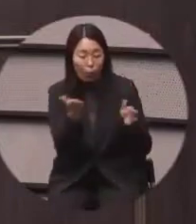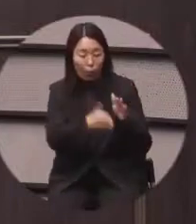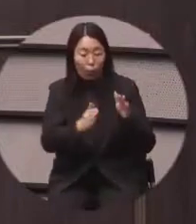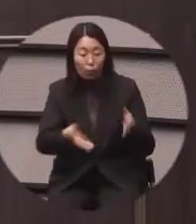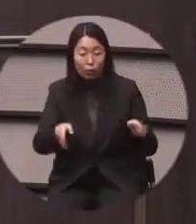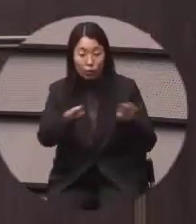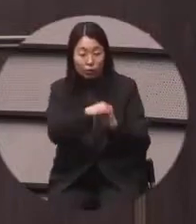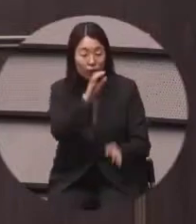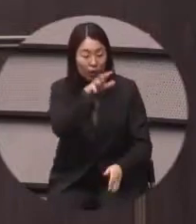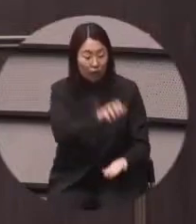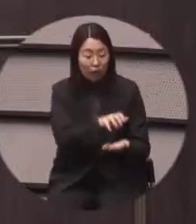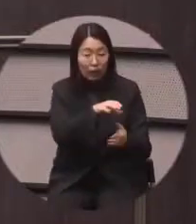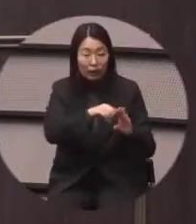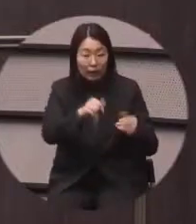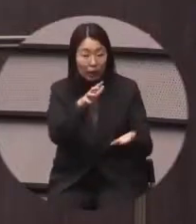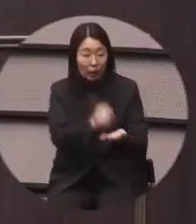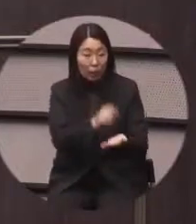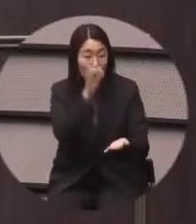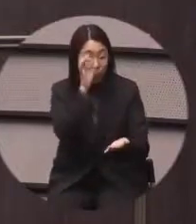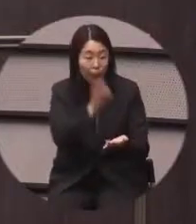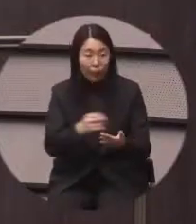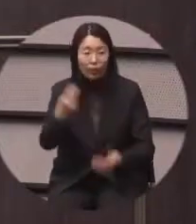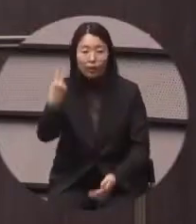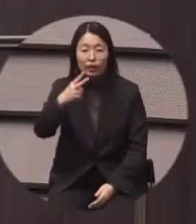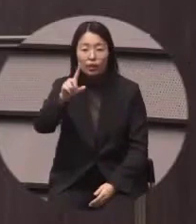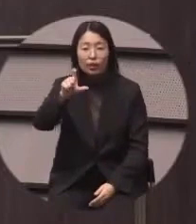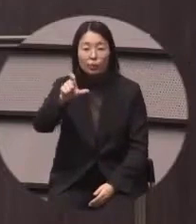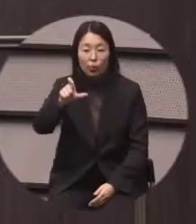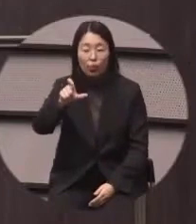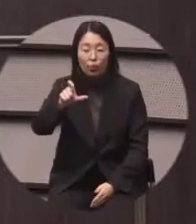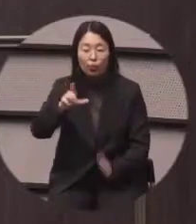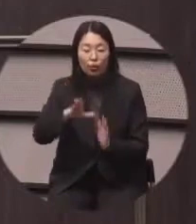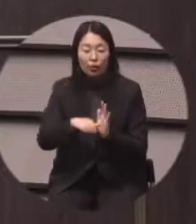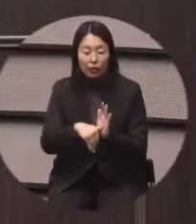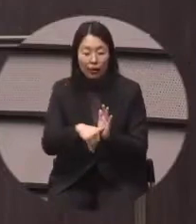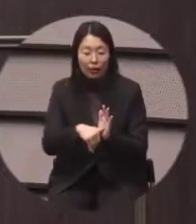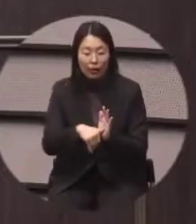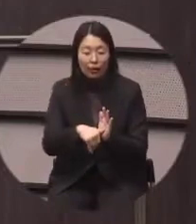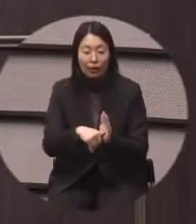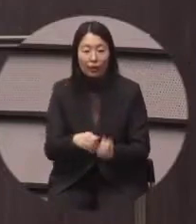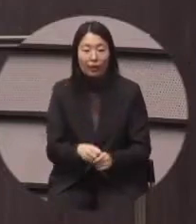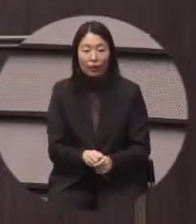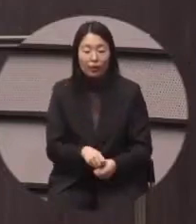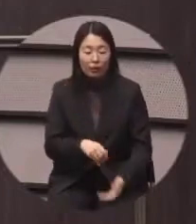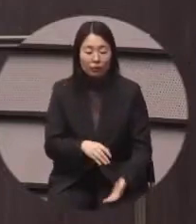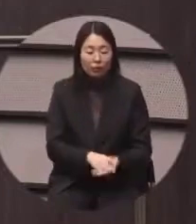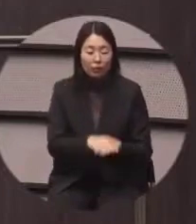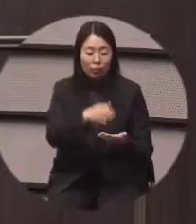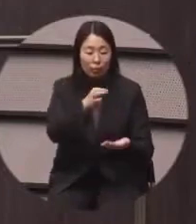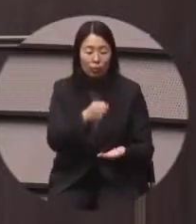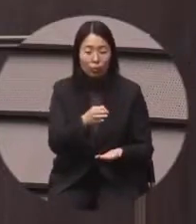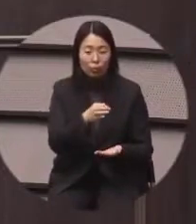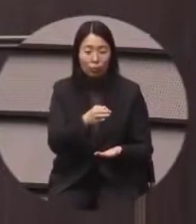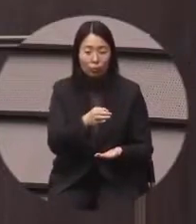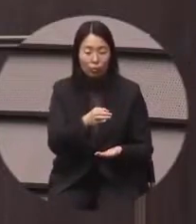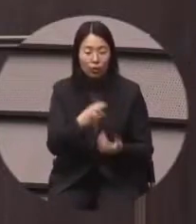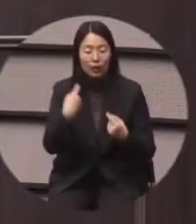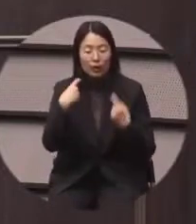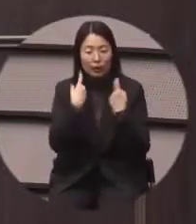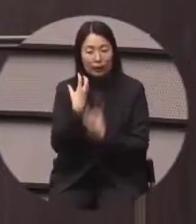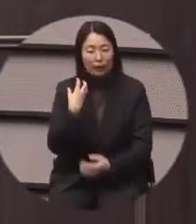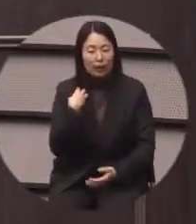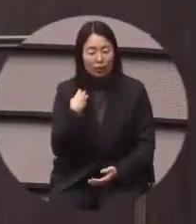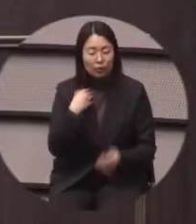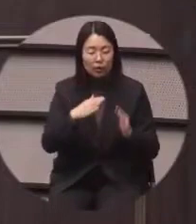경우 당의 사업 시행자는 2015년 기부 체납을 원인으로 한 소유권 이전 등기 절차를 진행하기로